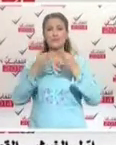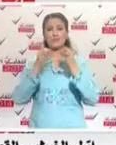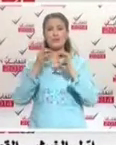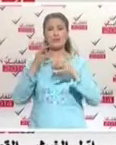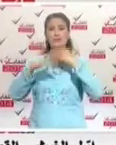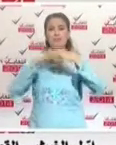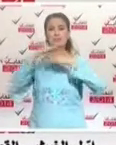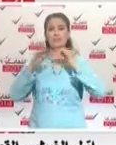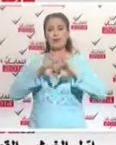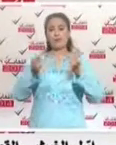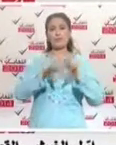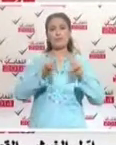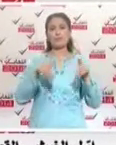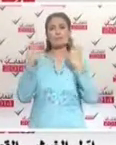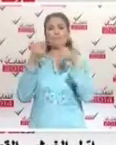التسعه